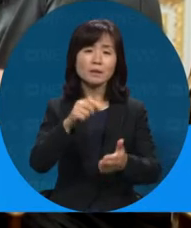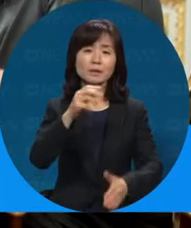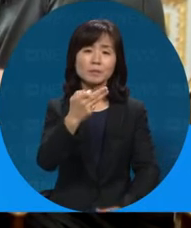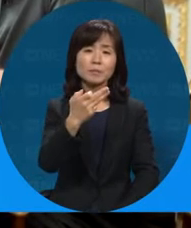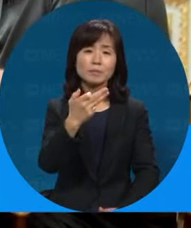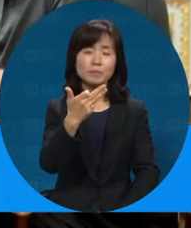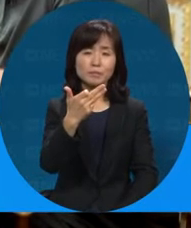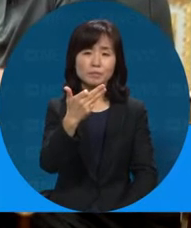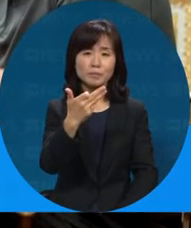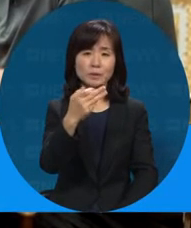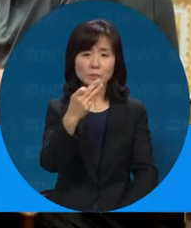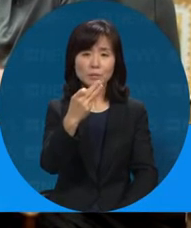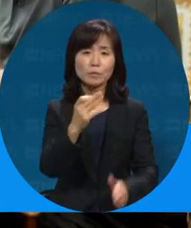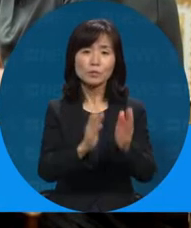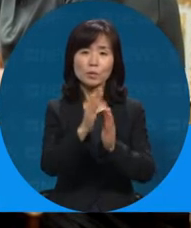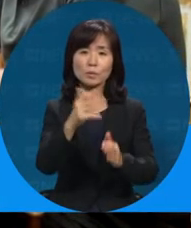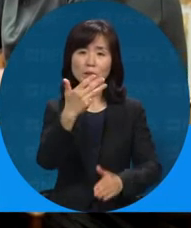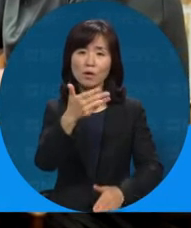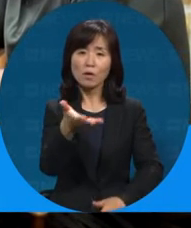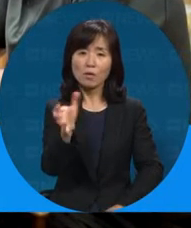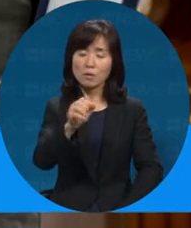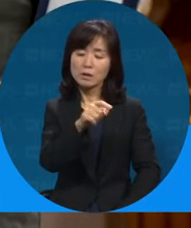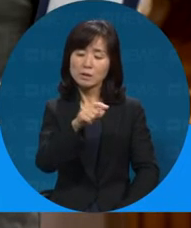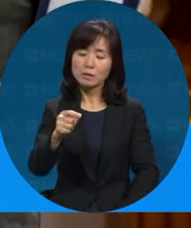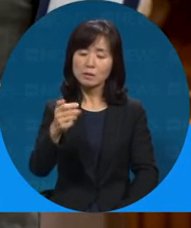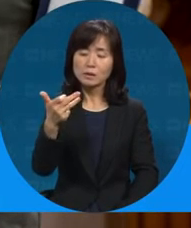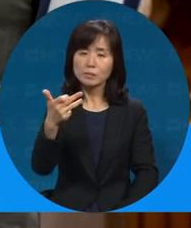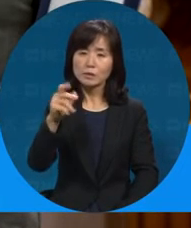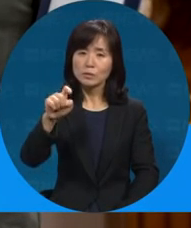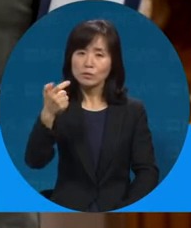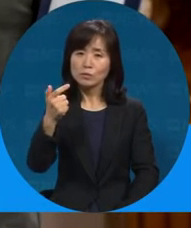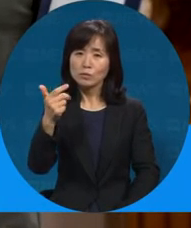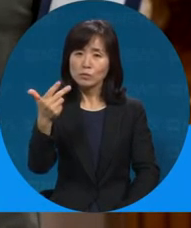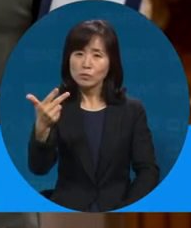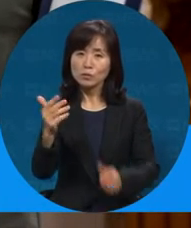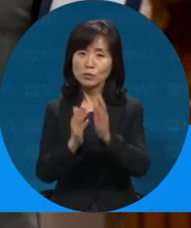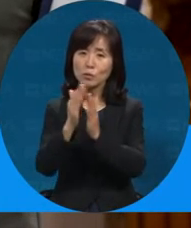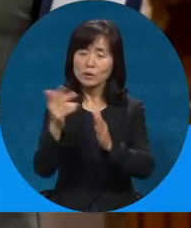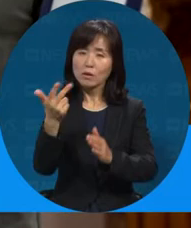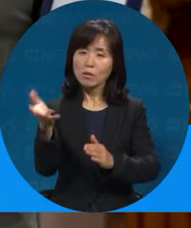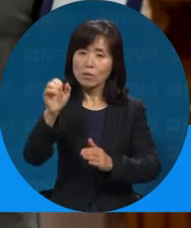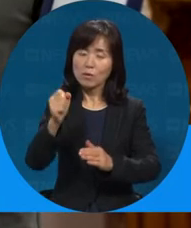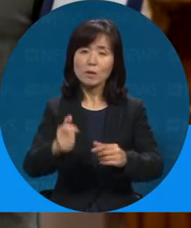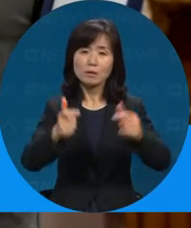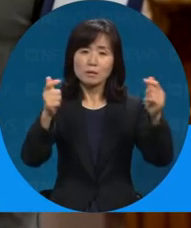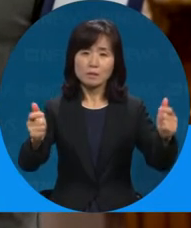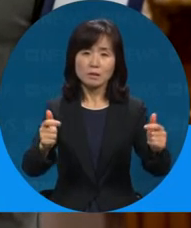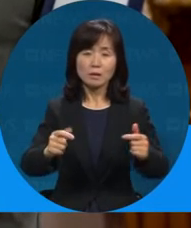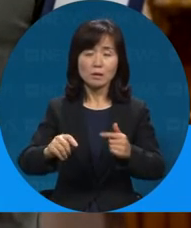13조 8천억 원에서 16조 7천억 원 규모로 확대하기로 했습니다. EU 외무